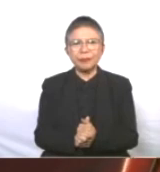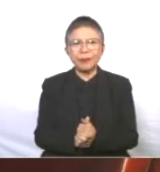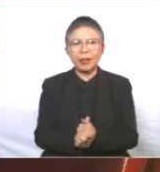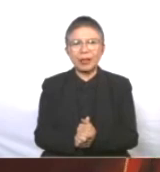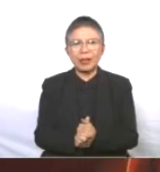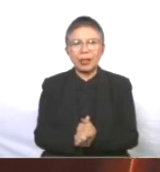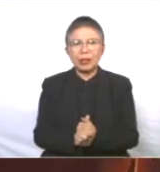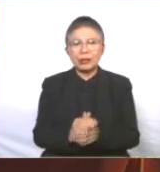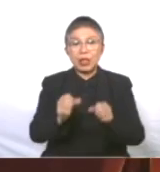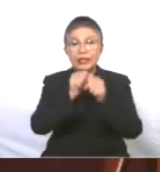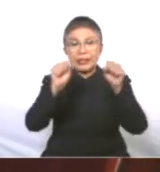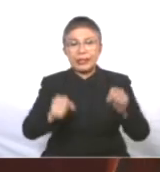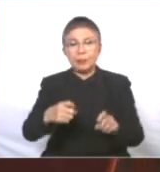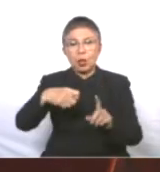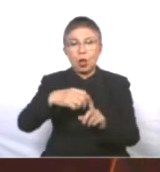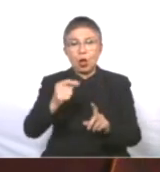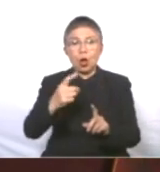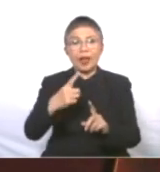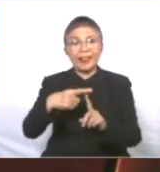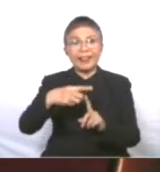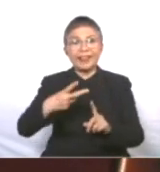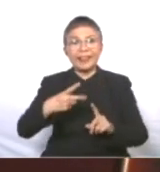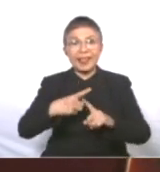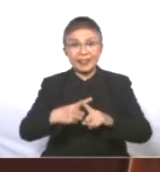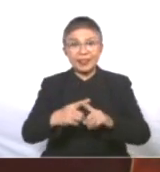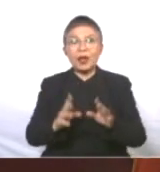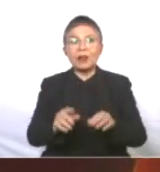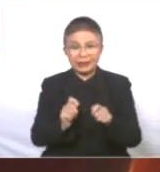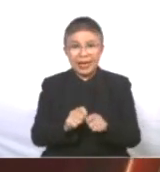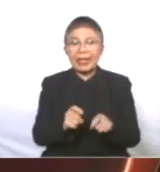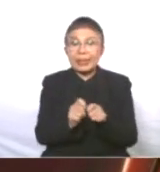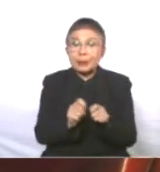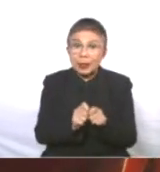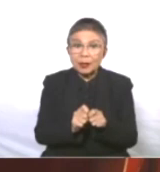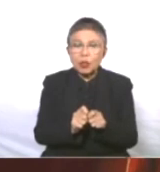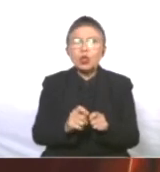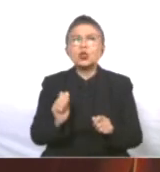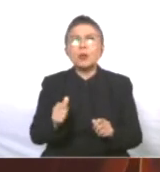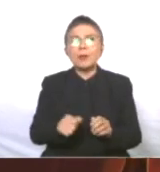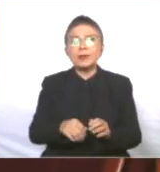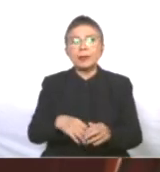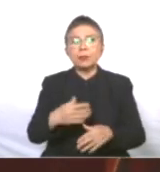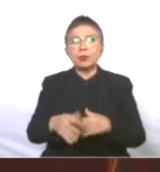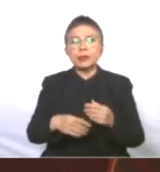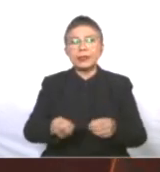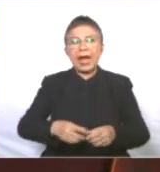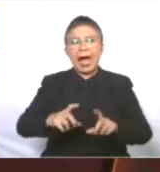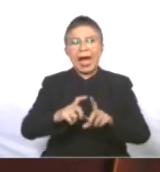Cortex system yang akan disiapkan. Ini nanti akan mempermudah proses bisnis, mempermudah proses